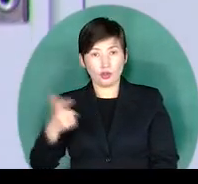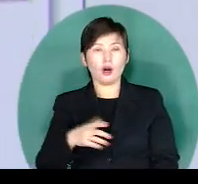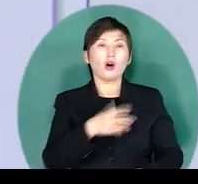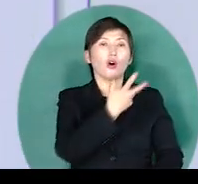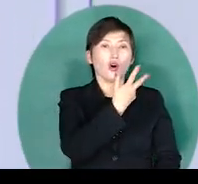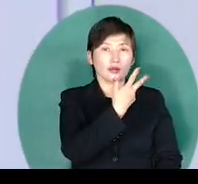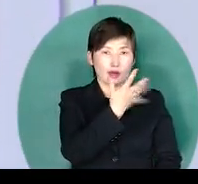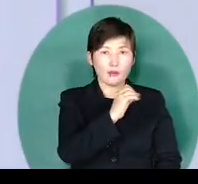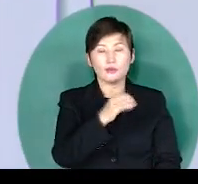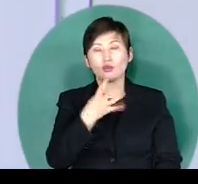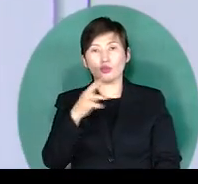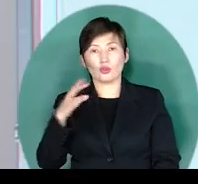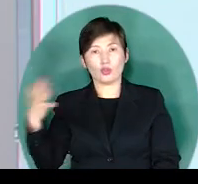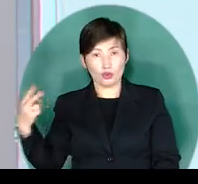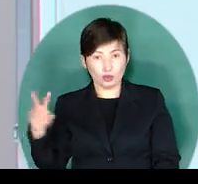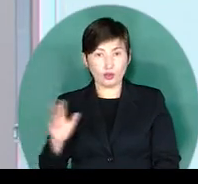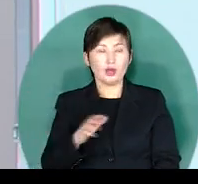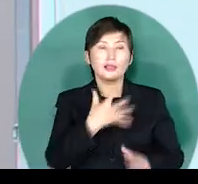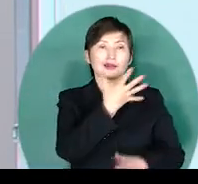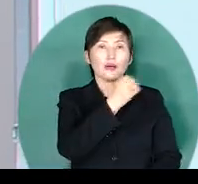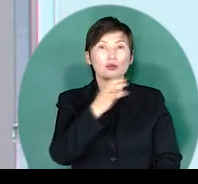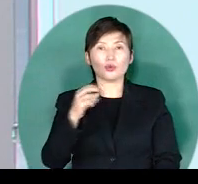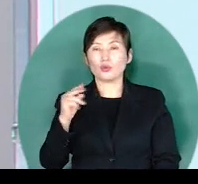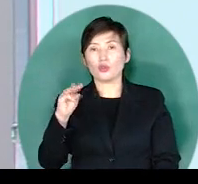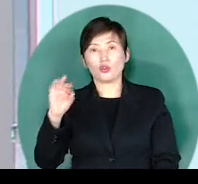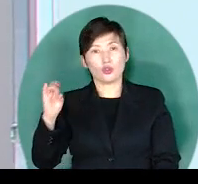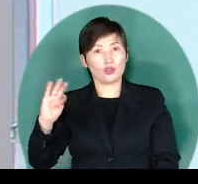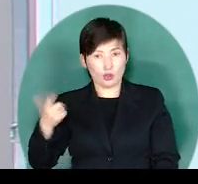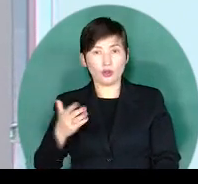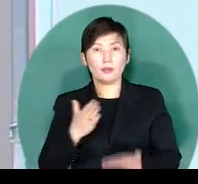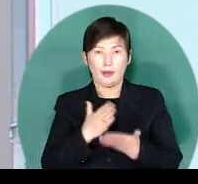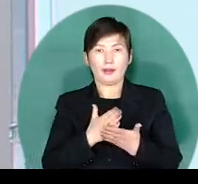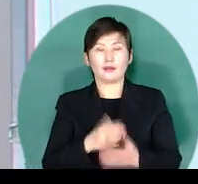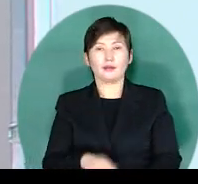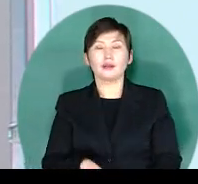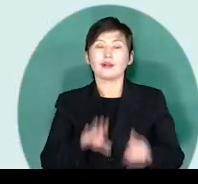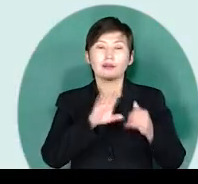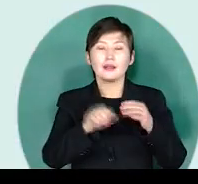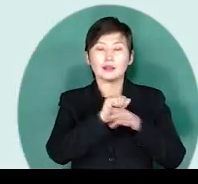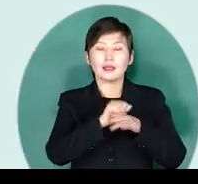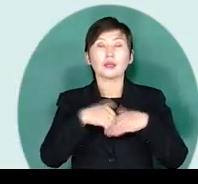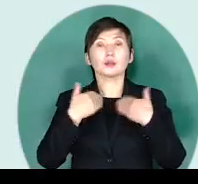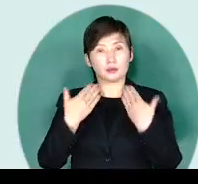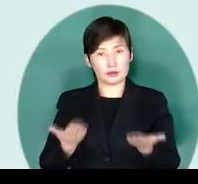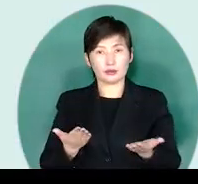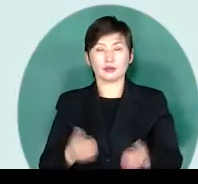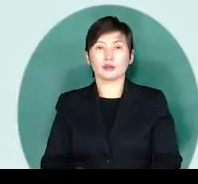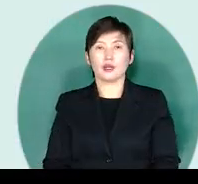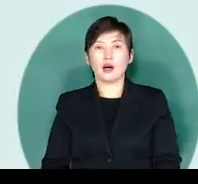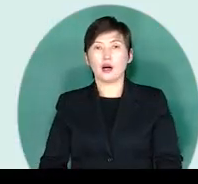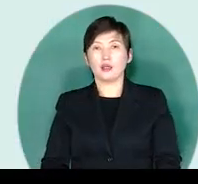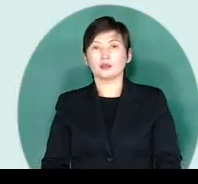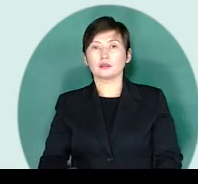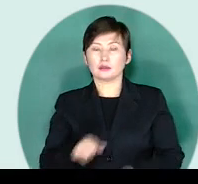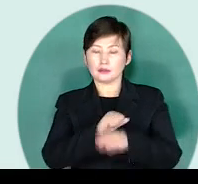100 төгрөг, 500 төгрөг. Бид мөнгөний дэвсгэртээ тооллоо шүү дээ. Одоо багш нь дараах даалгаврыг хэлцгээе. За, багш нь даалгавар